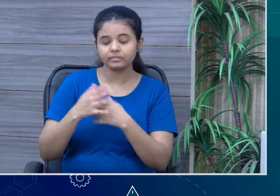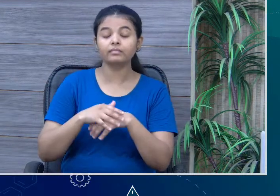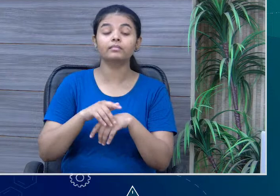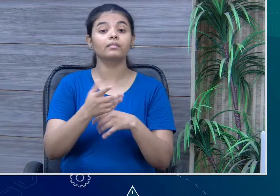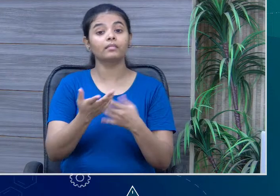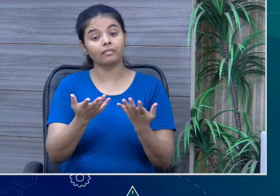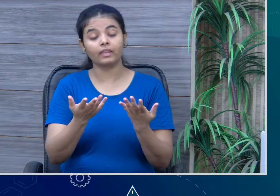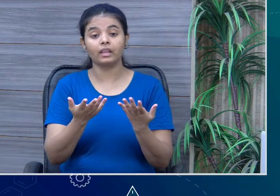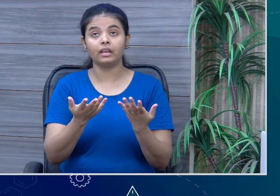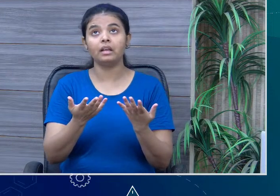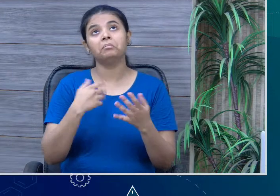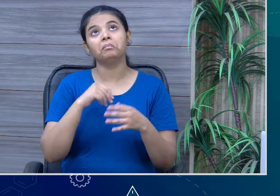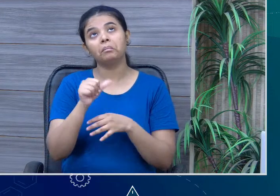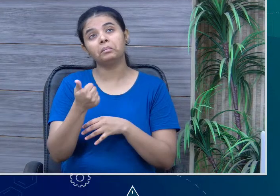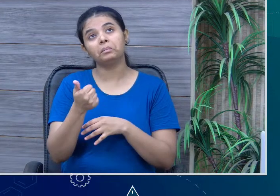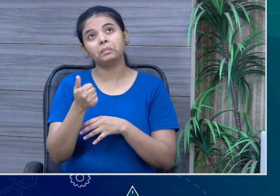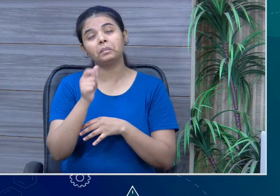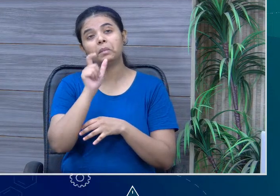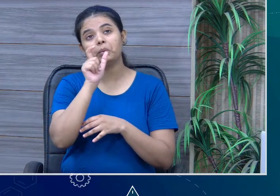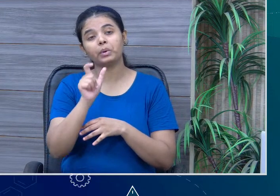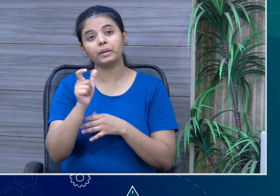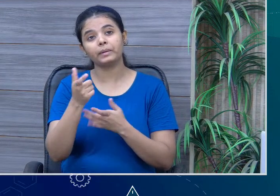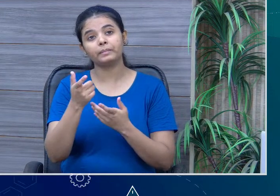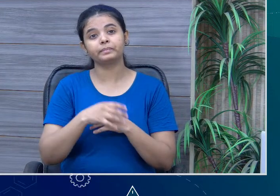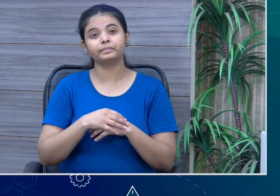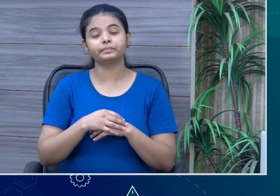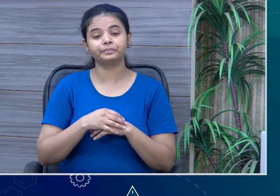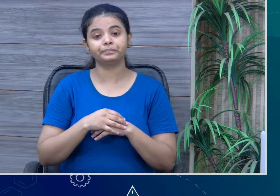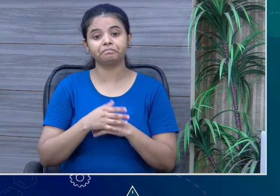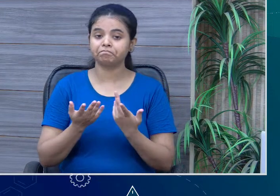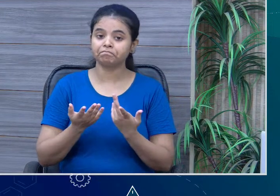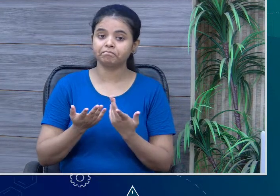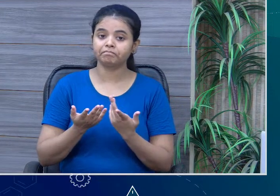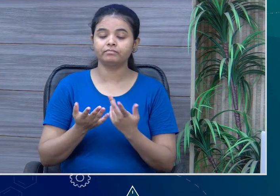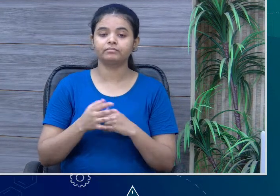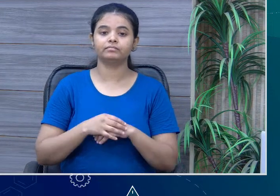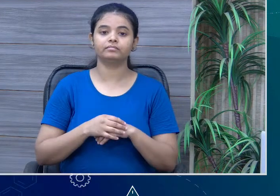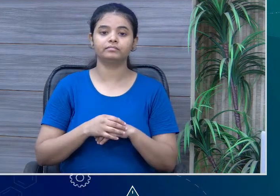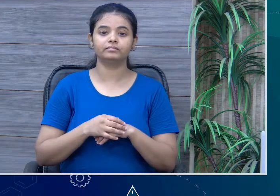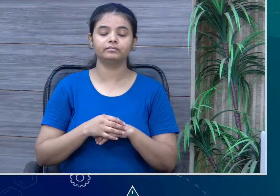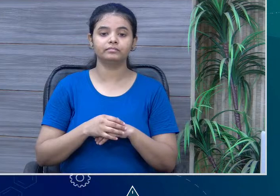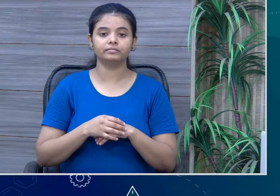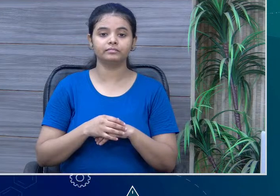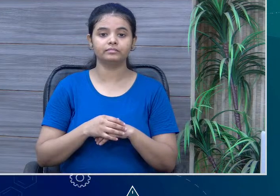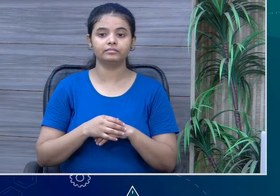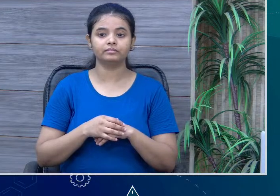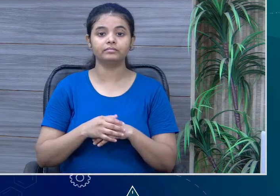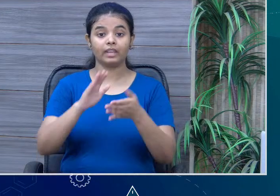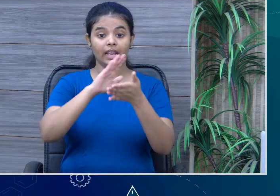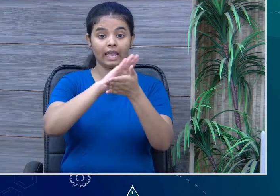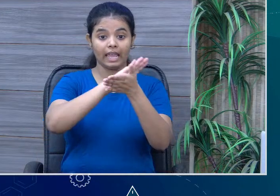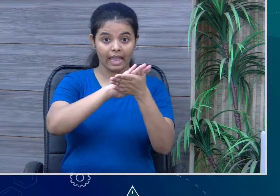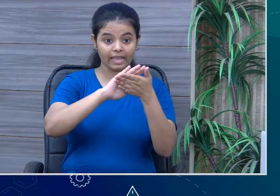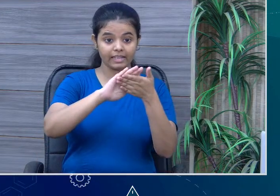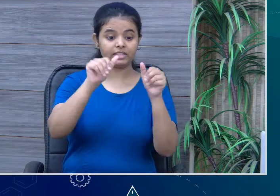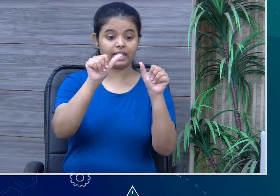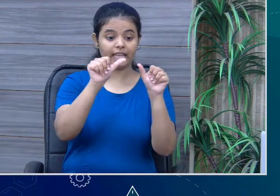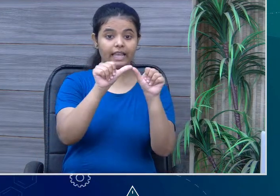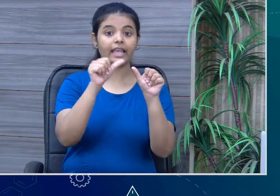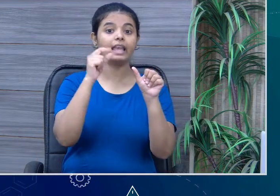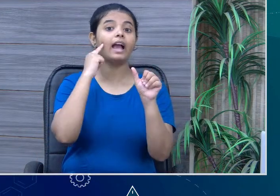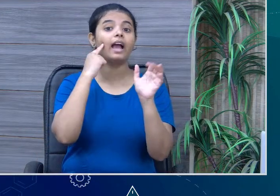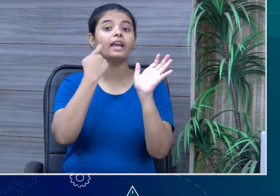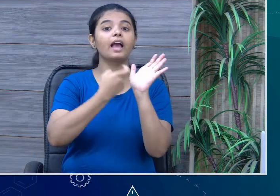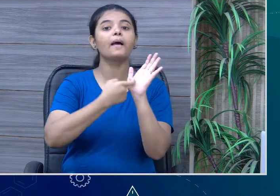if you can say the one hair, and it is H-A-I-R, like